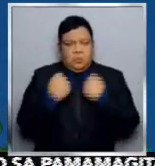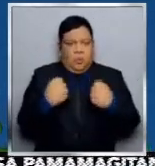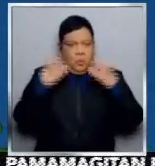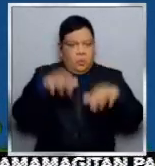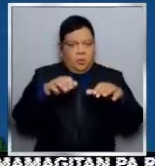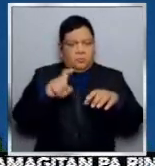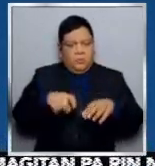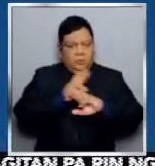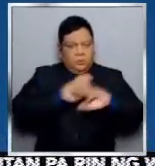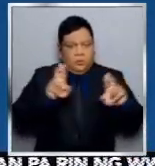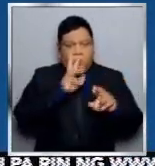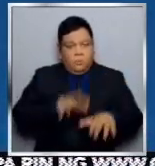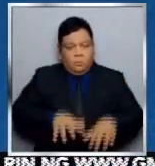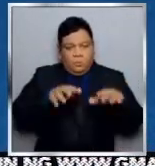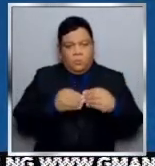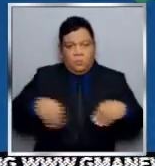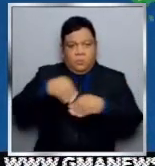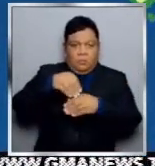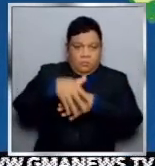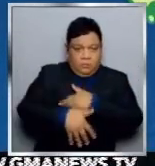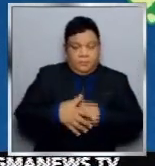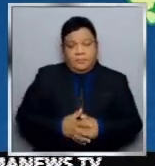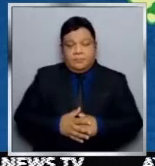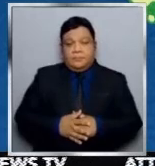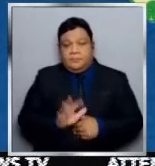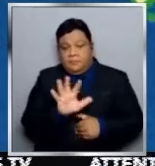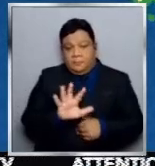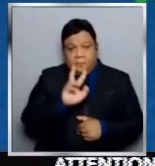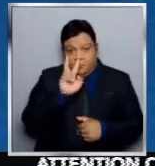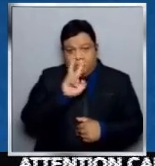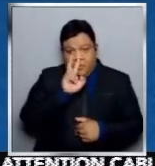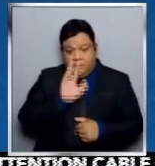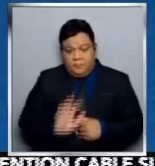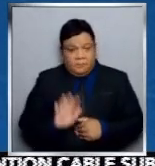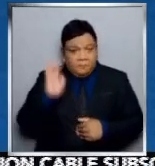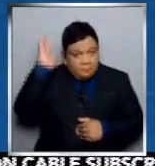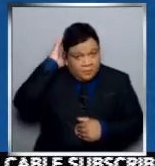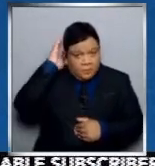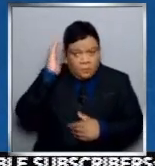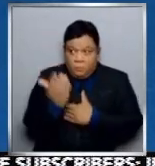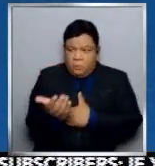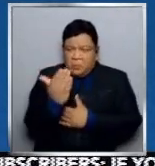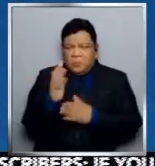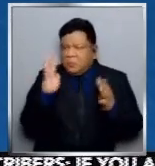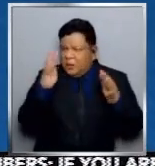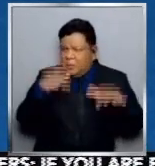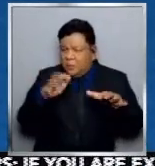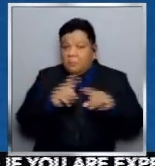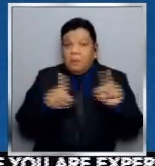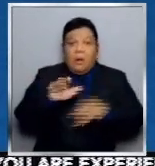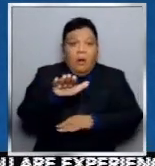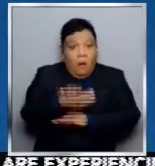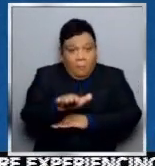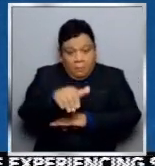o pagguho ng lupa. Sa Visayas at Mindanao, mababa ang tsansa ng ulan sa umaga pero bandang tanghali o hapon, may pag-ulan